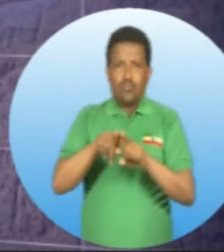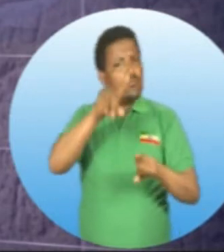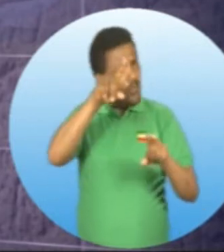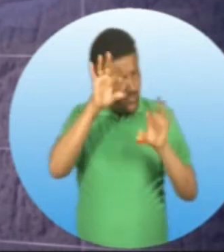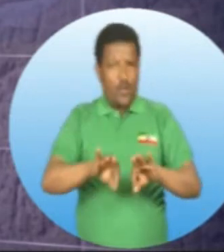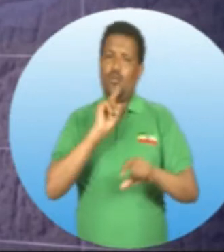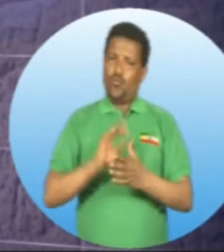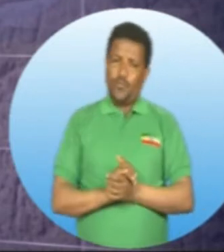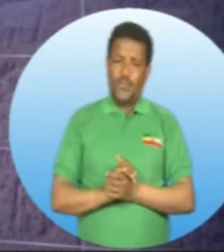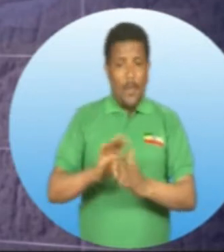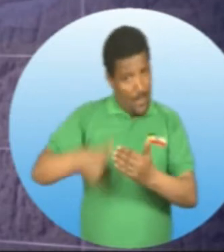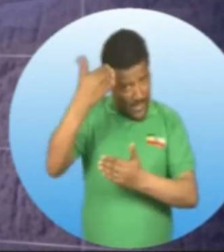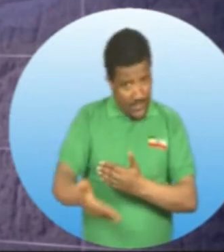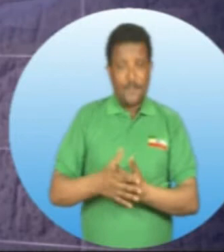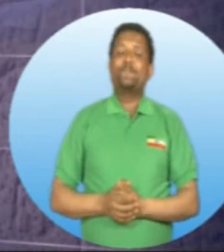ተገቢ ነው።